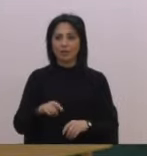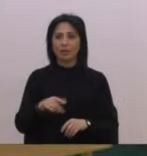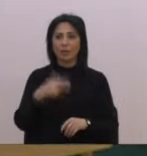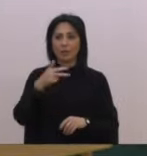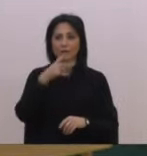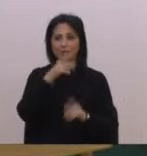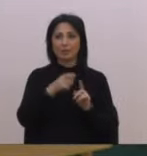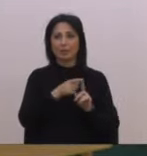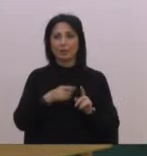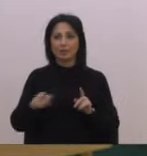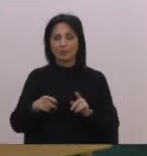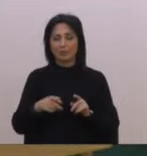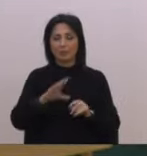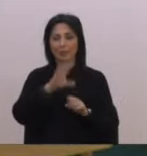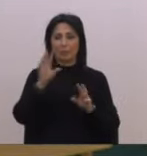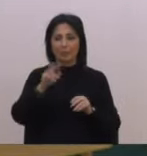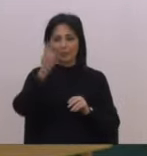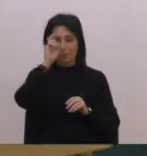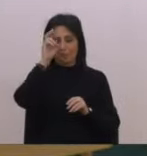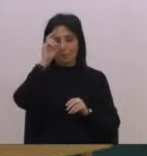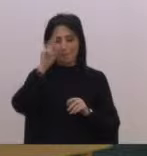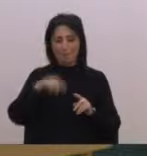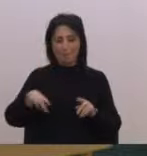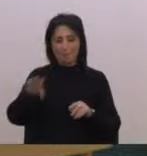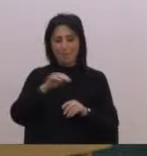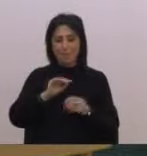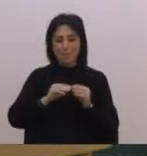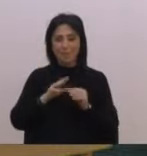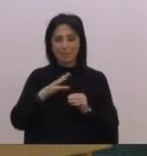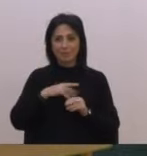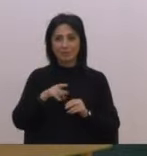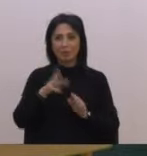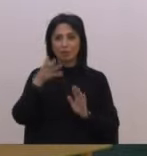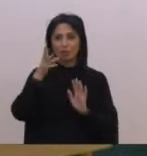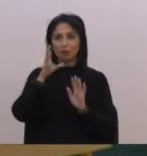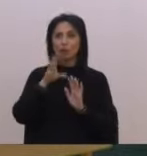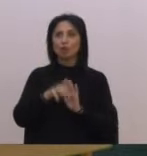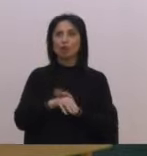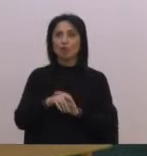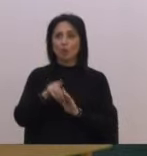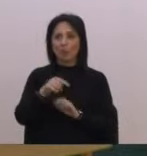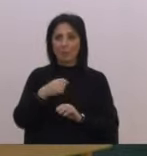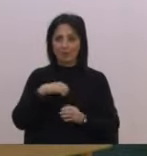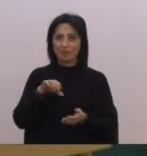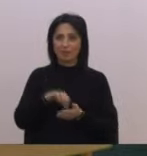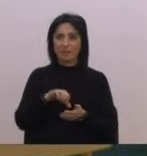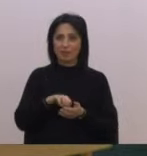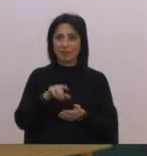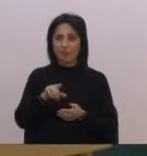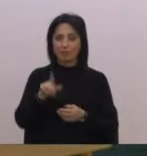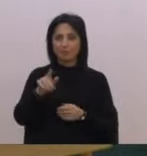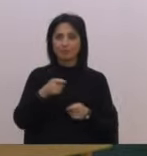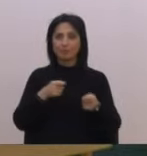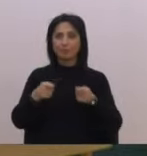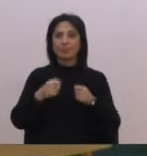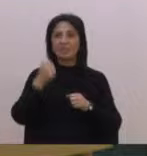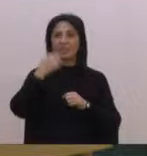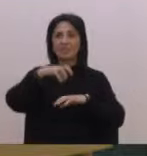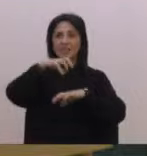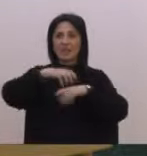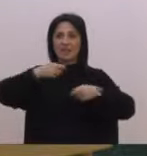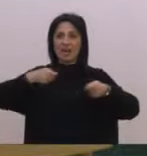წლის განმავლობაში, და კი ეს ყველა ხელისუფლების პრობლემა იყო ნამდვილად, მათ შორის იმ პარტიის, რომელსაც მე წარმოვადგენ, ეს ქვეყანა იმართებოდეს